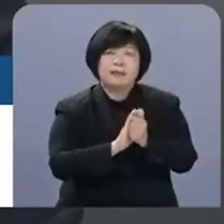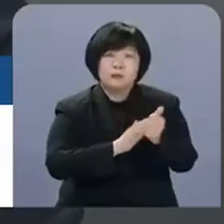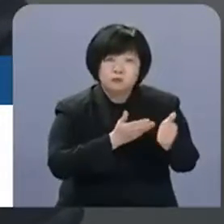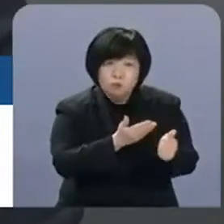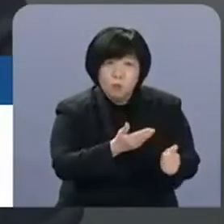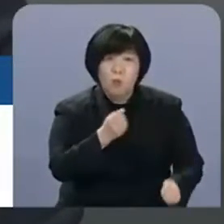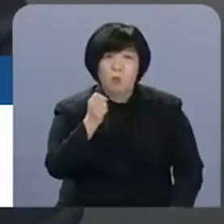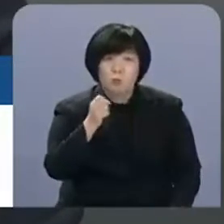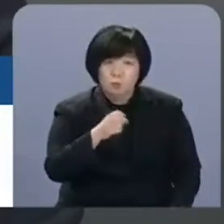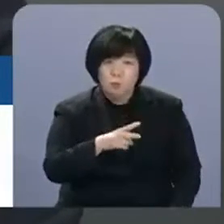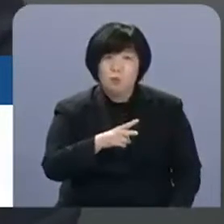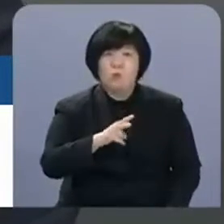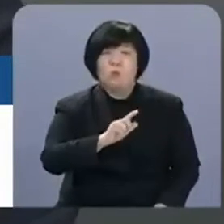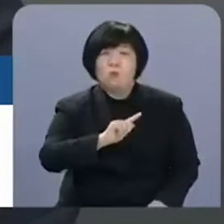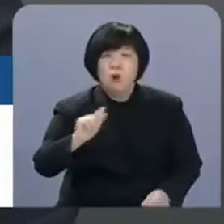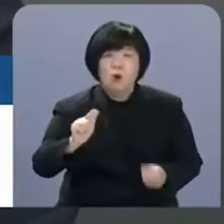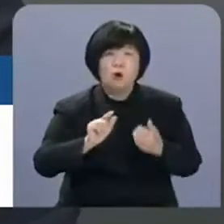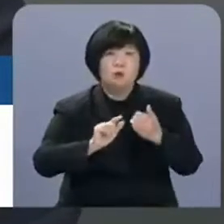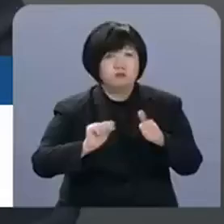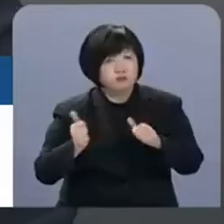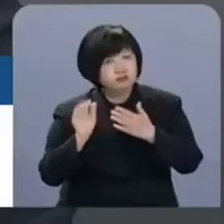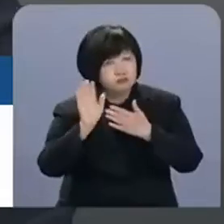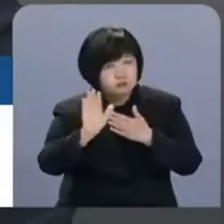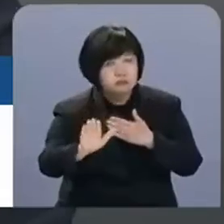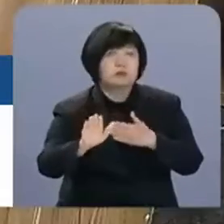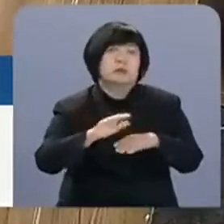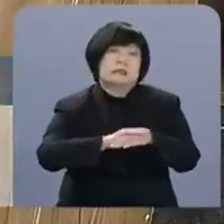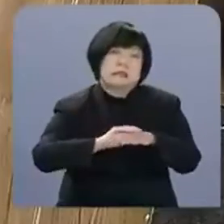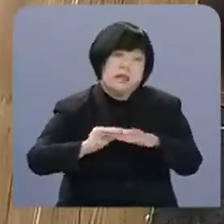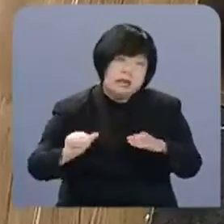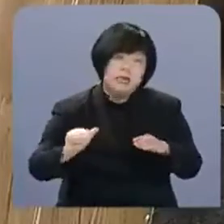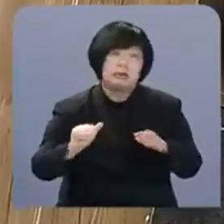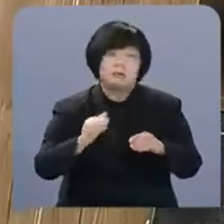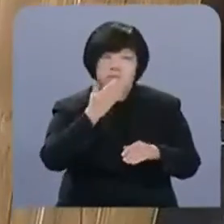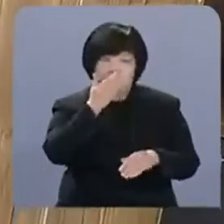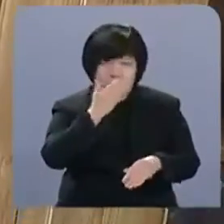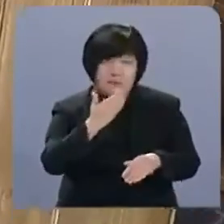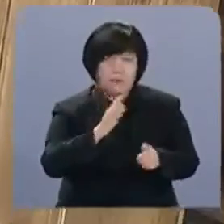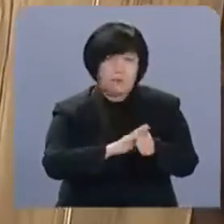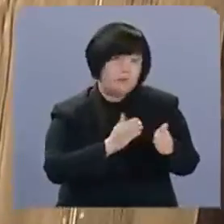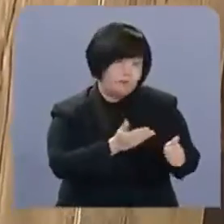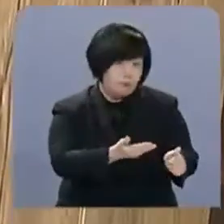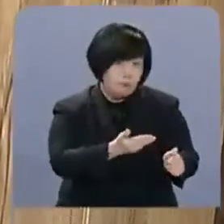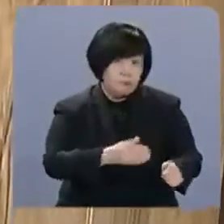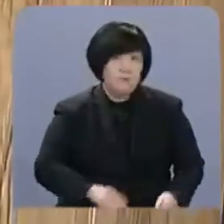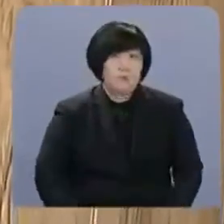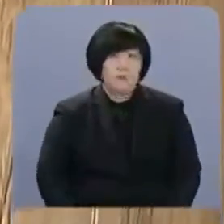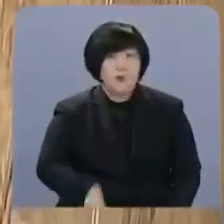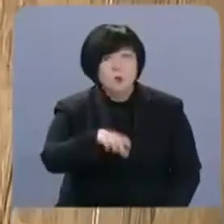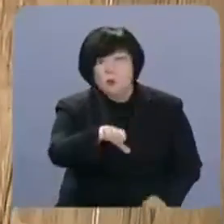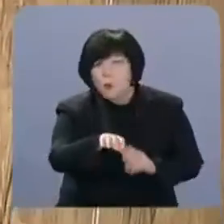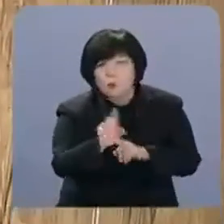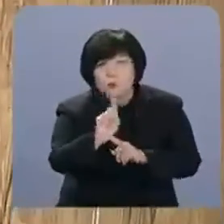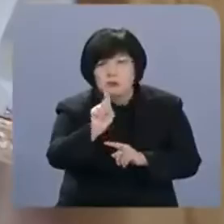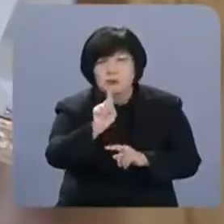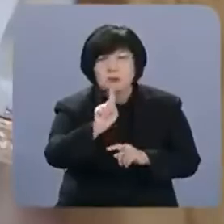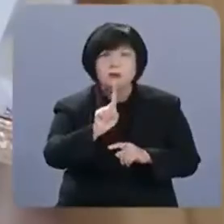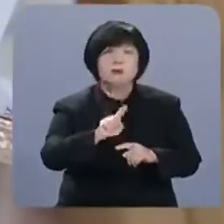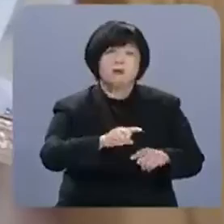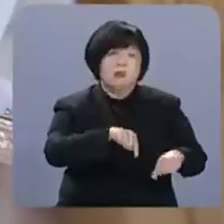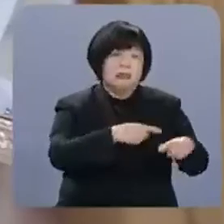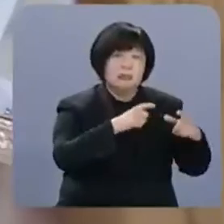어 사후를 잘 추리할 수 있도록 하지만 시설 터 선정과정에서 지자체와